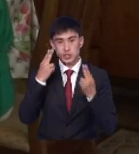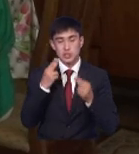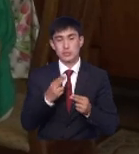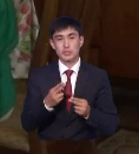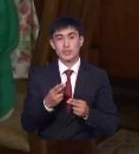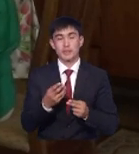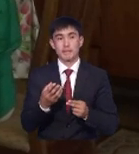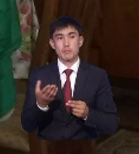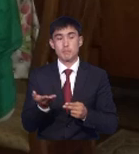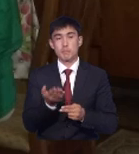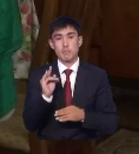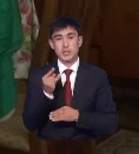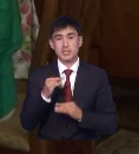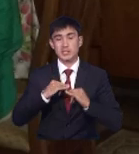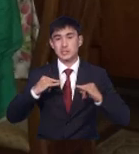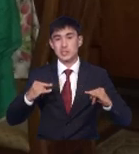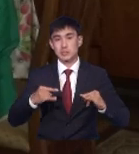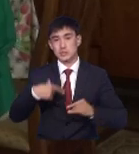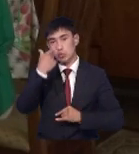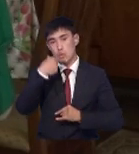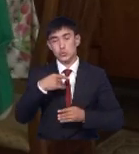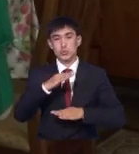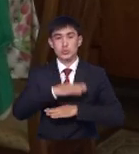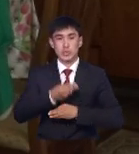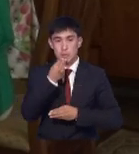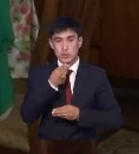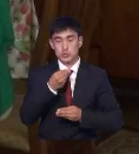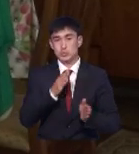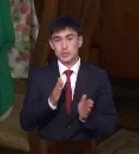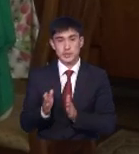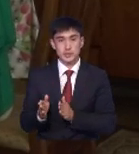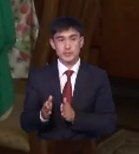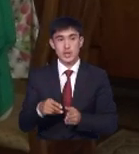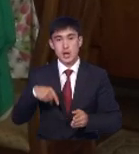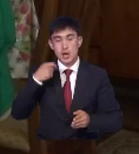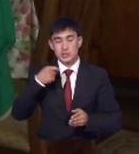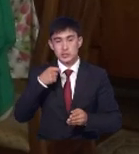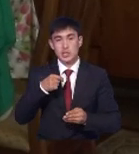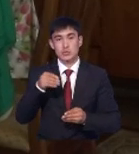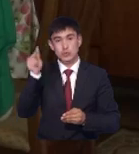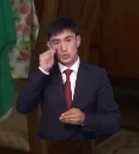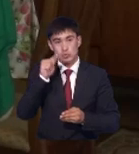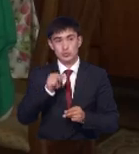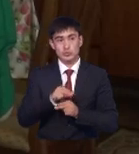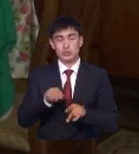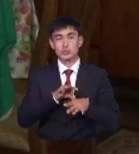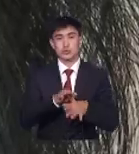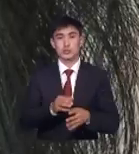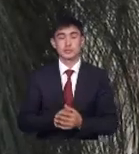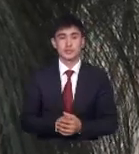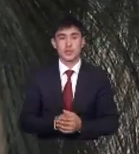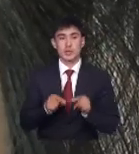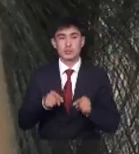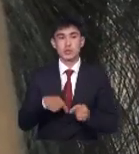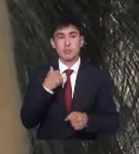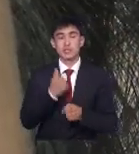баланы жаңағы дастарқан басында отыру, тамақ ішу, қасықты ұстай білу, солдай жұмыстар жүргізіледі. Бұл жерде